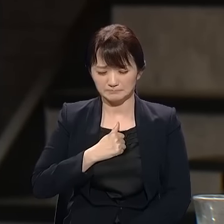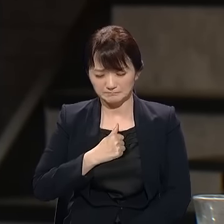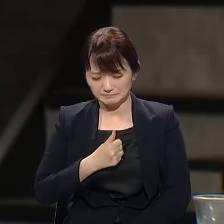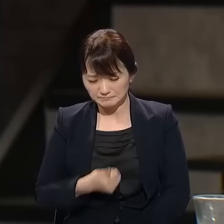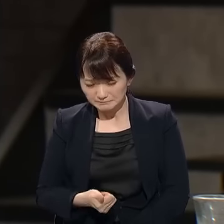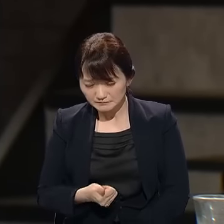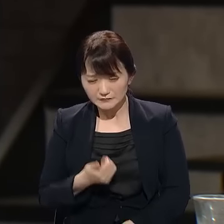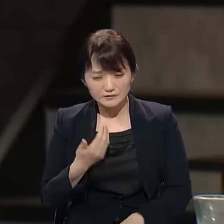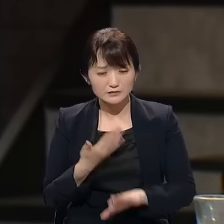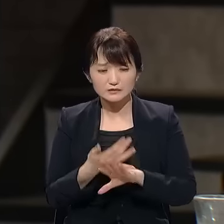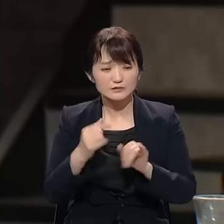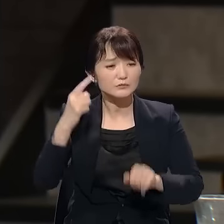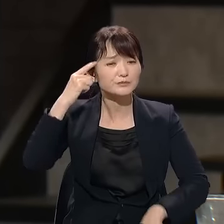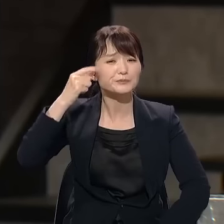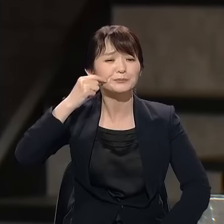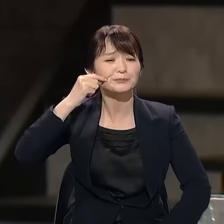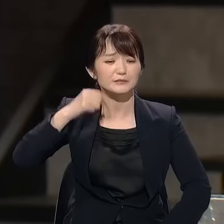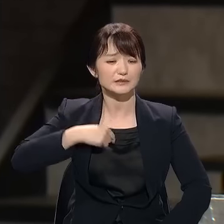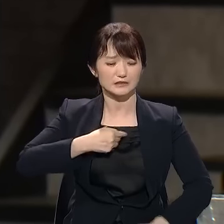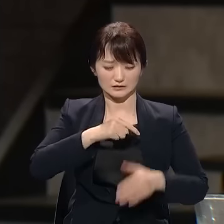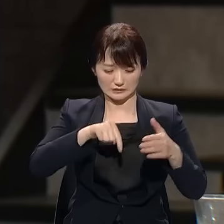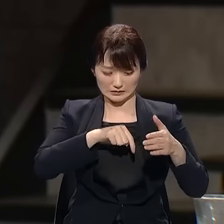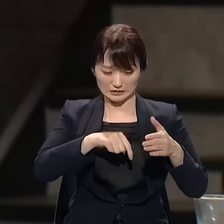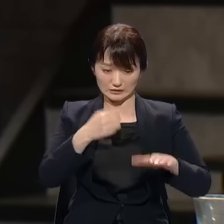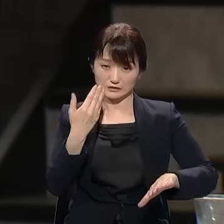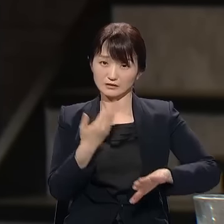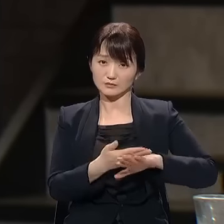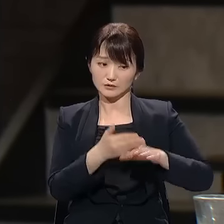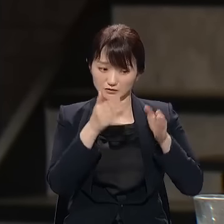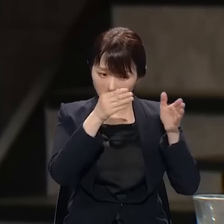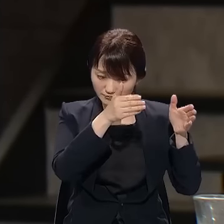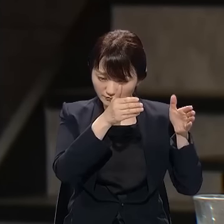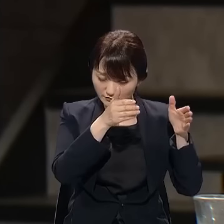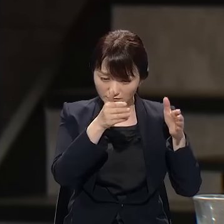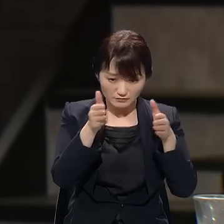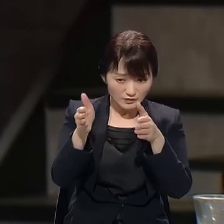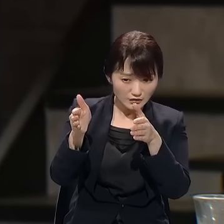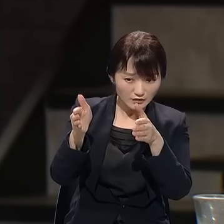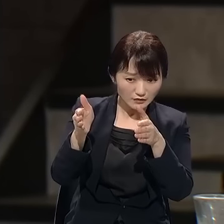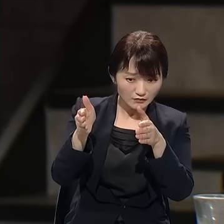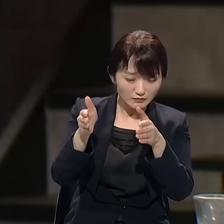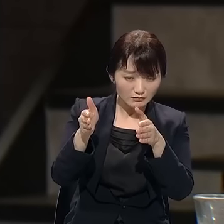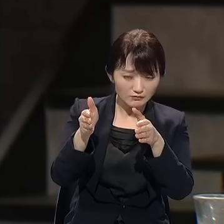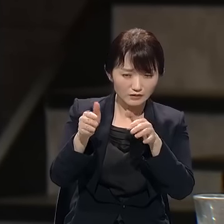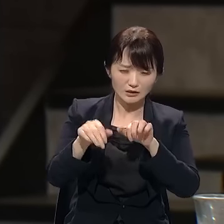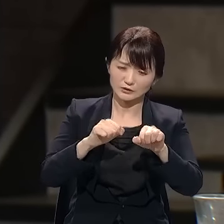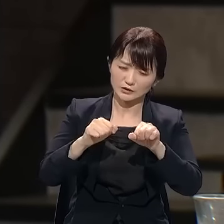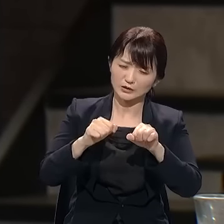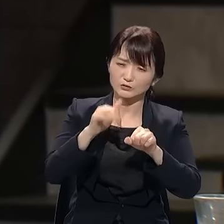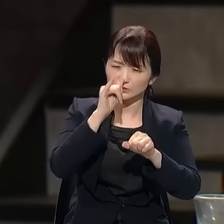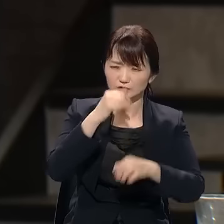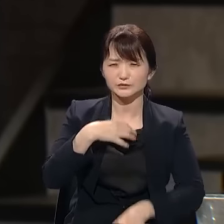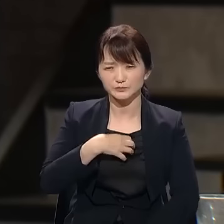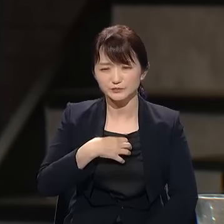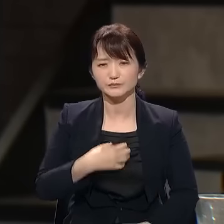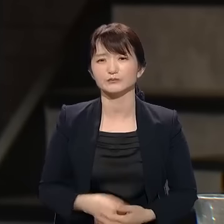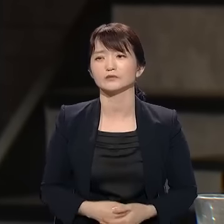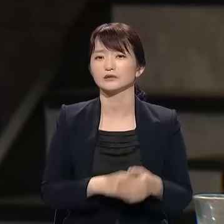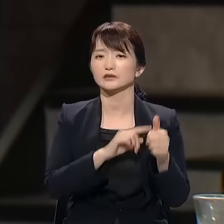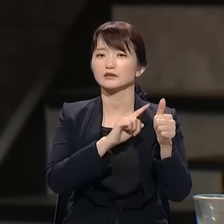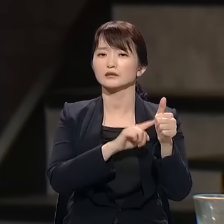하지 못하는데 자기 내부에서는 엉뚱한 방향으로 갈 수 있는 상당히 그 위험한 그런 요소입니다 지금 이제이